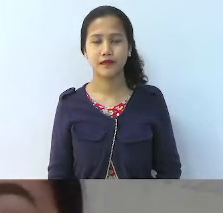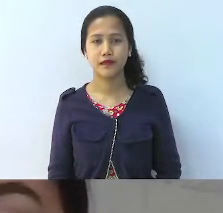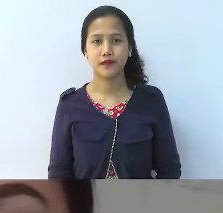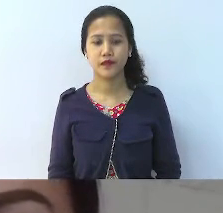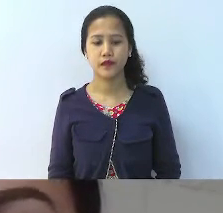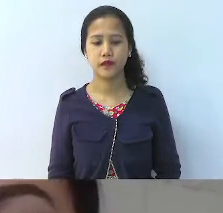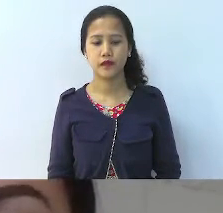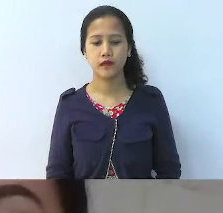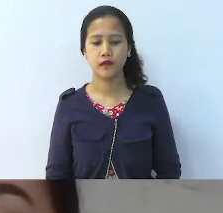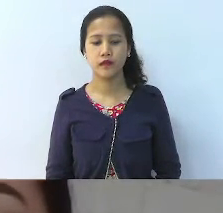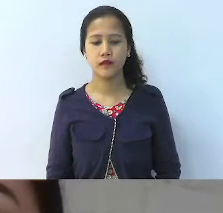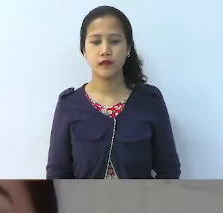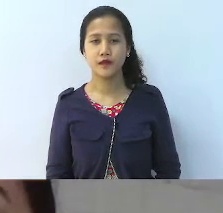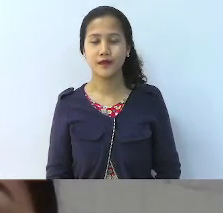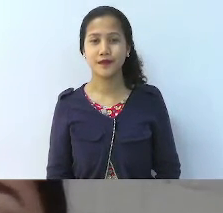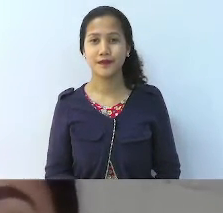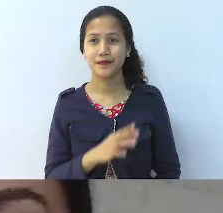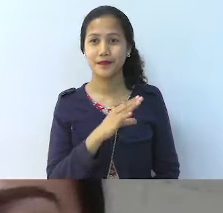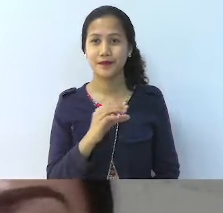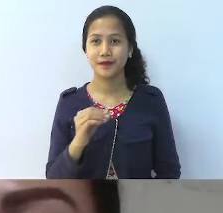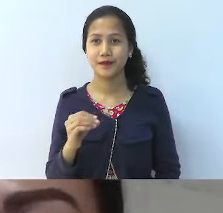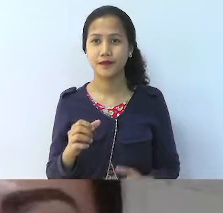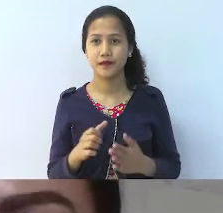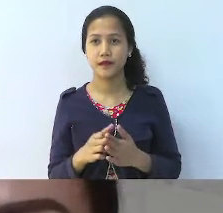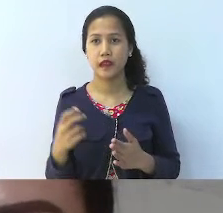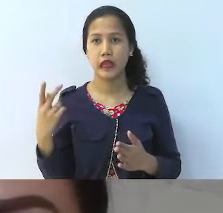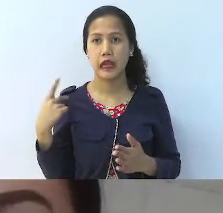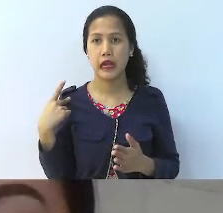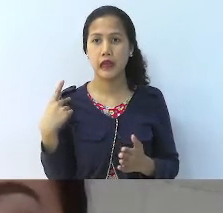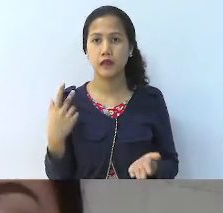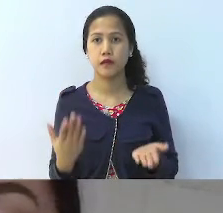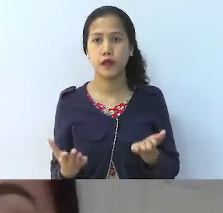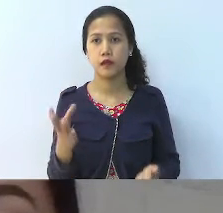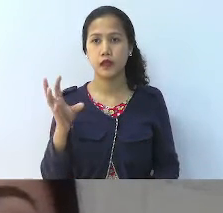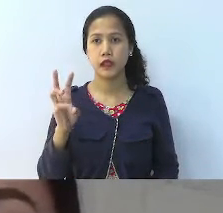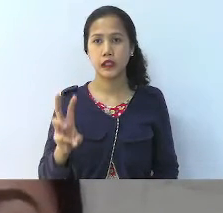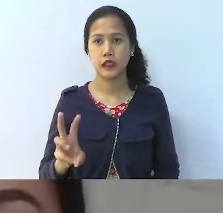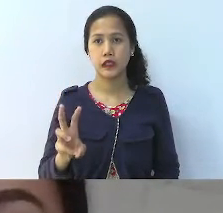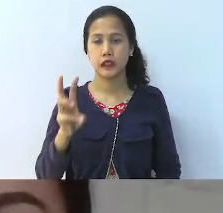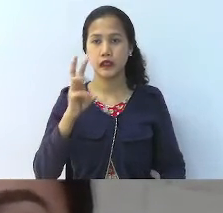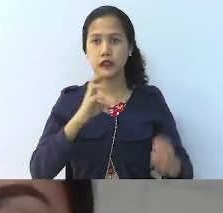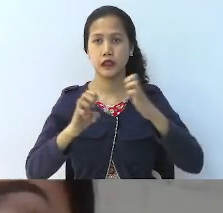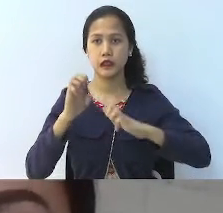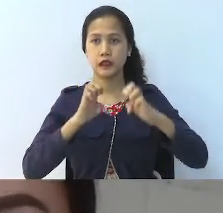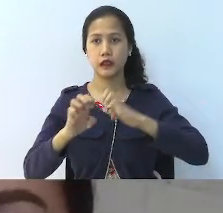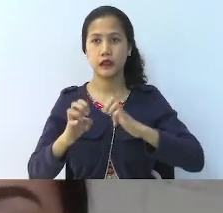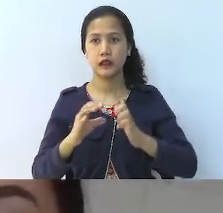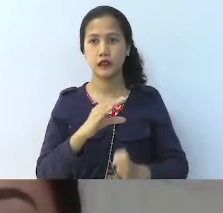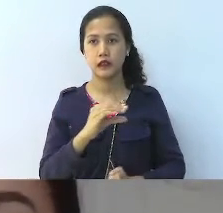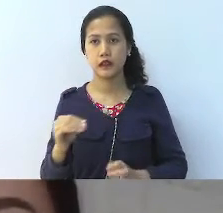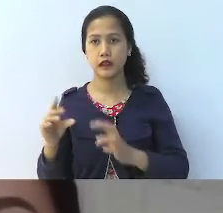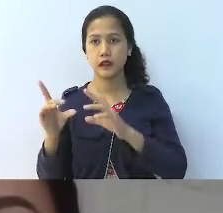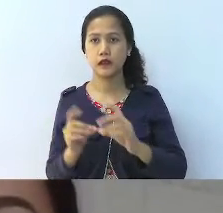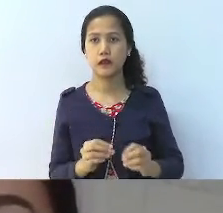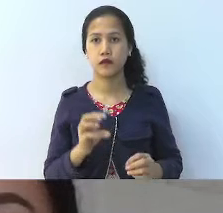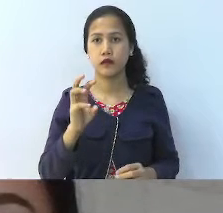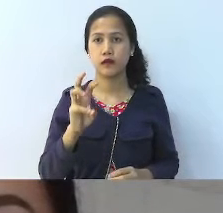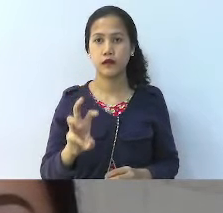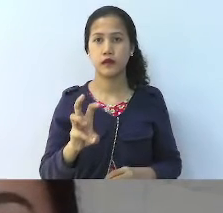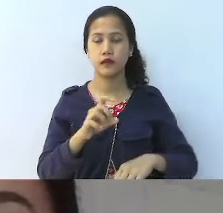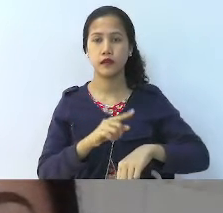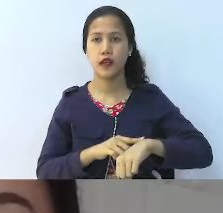exercise. Yan, para ma-relax yung mga muscles natin sa panga. Yan. Una pong ginagawa natin